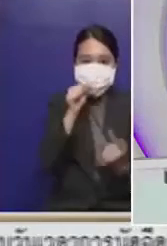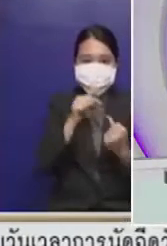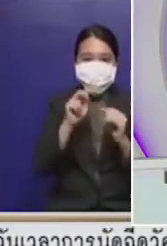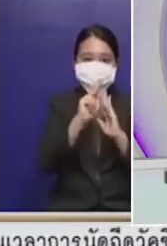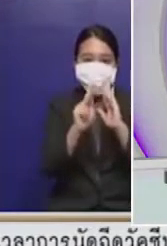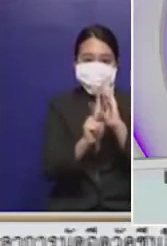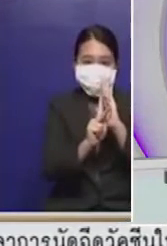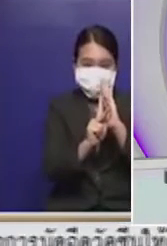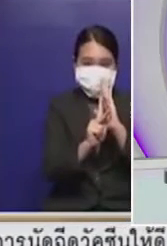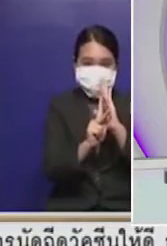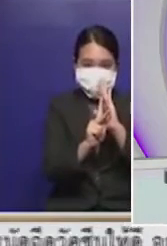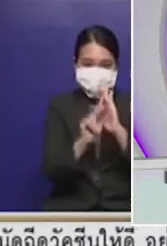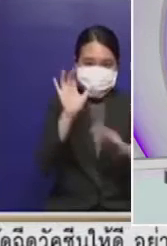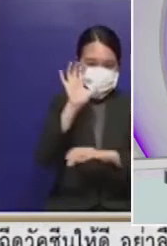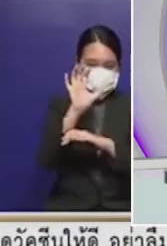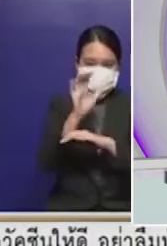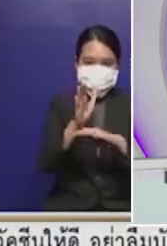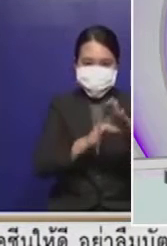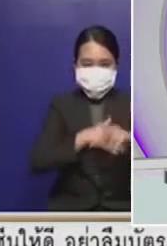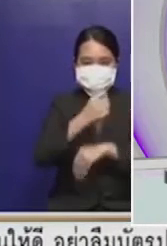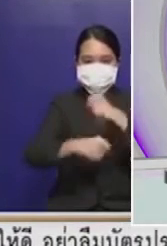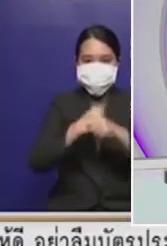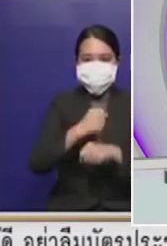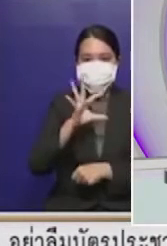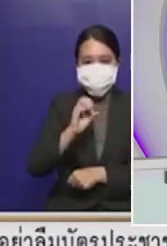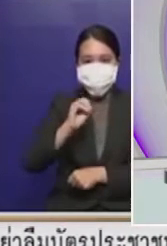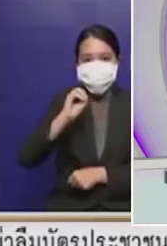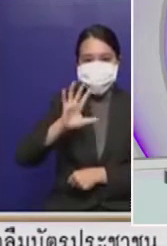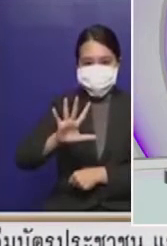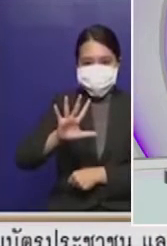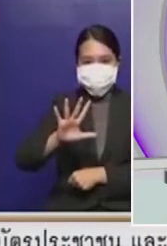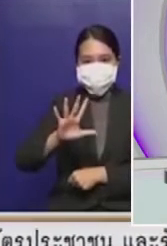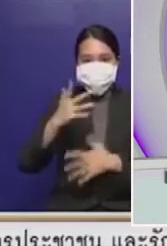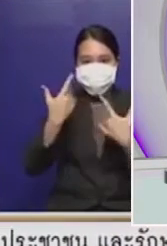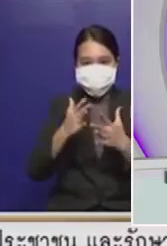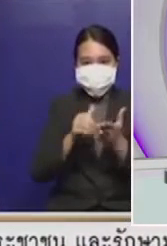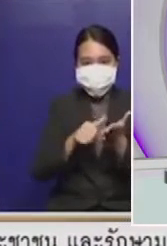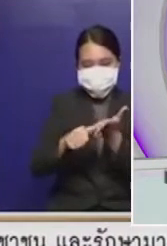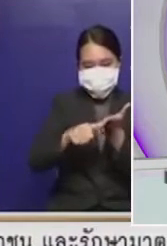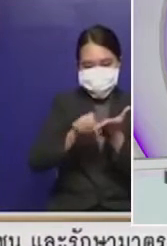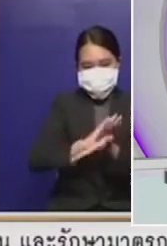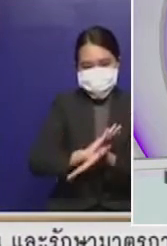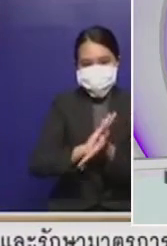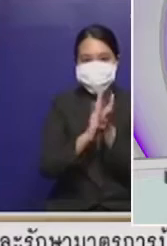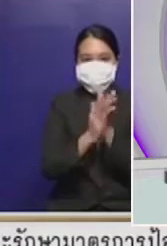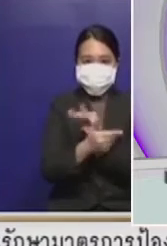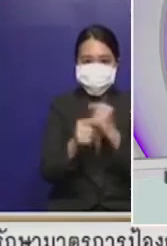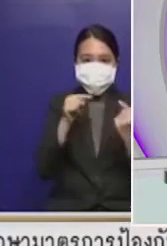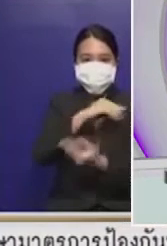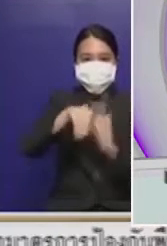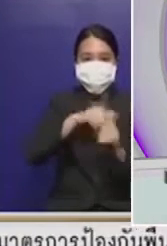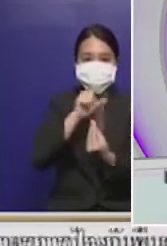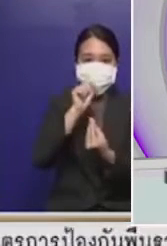ข้องกับการปรับลดอัตราดอกเบี้ยให้กับประชาชนน่ะนะคะคือกฎหมายฉบับนี้เนี่ยนะเป็นกฎหมายที่แบบโอ้โหเป็น